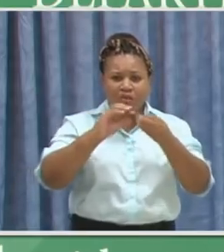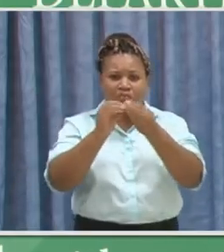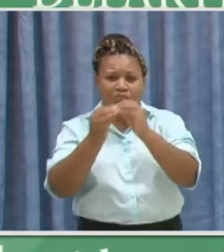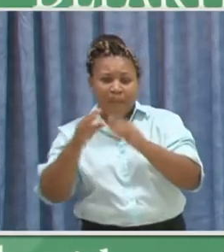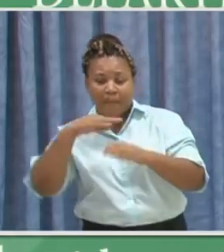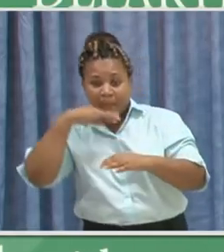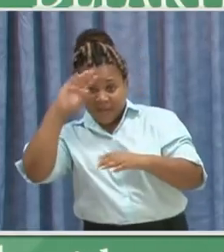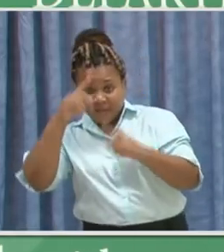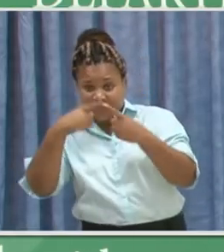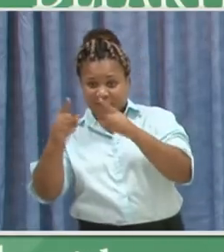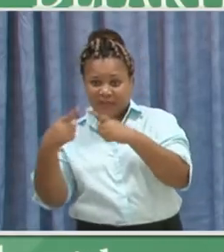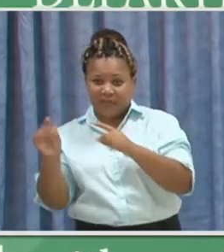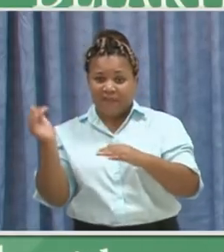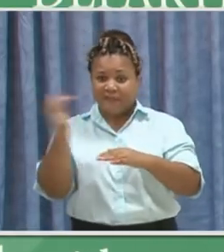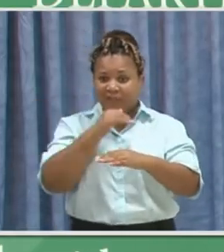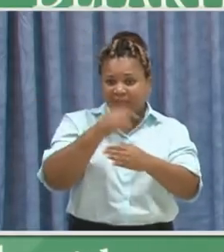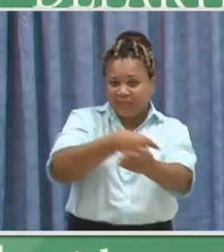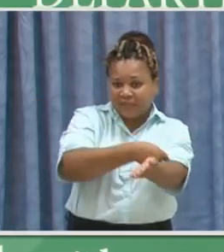encore.